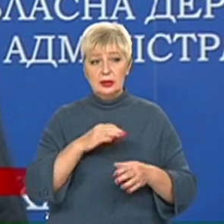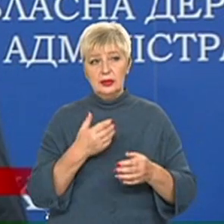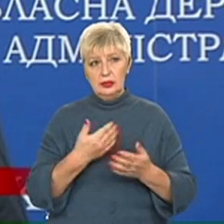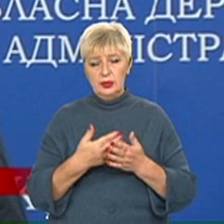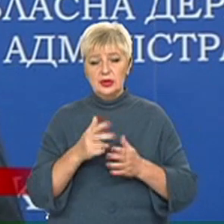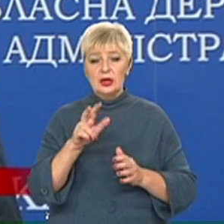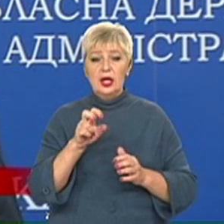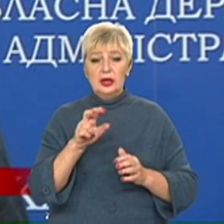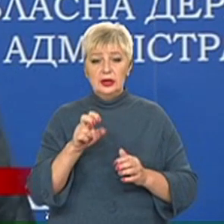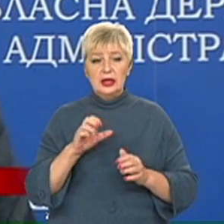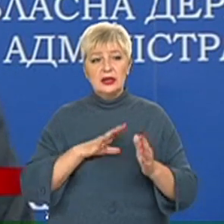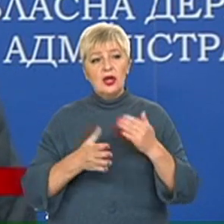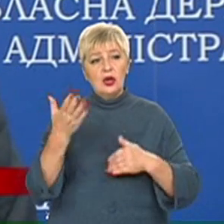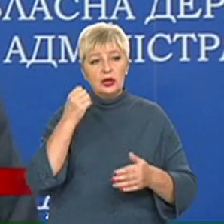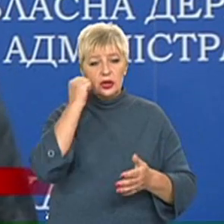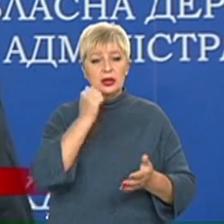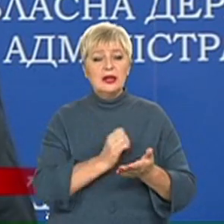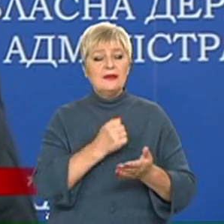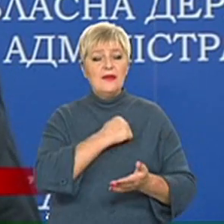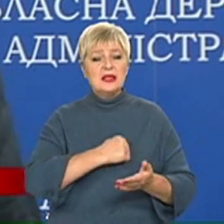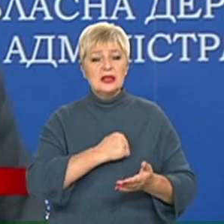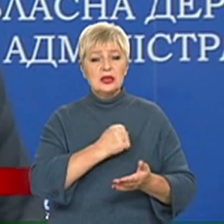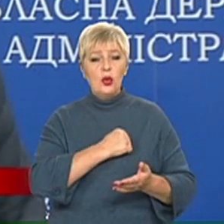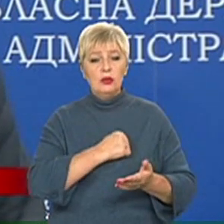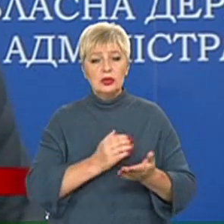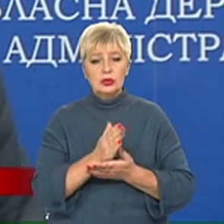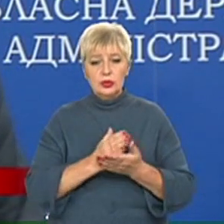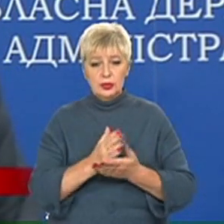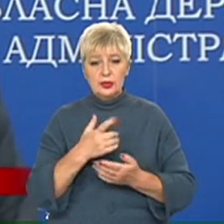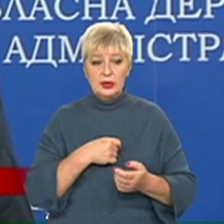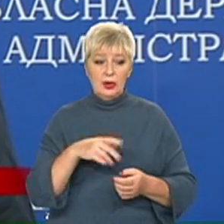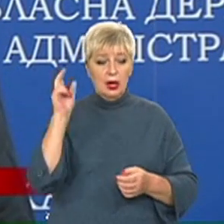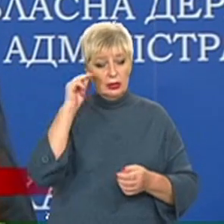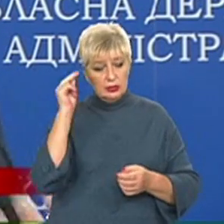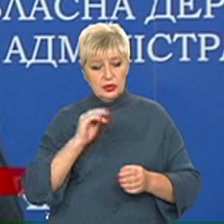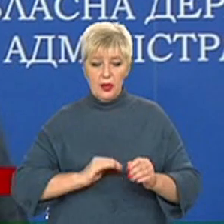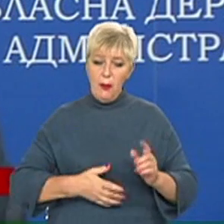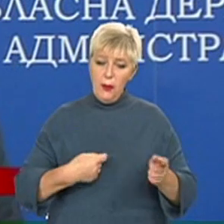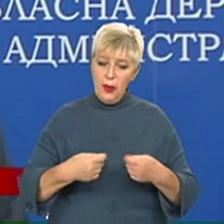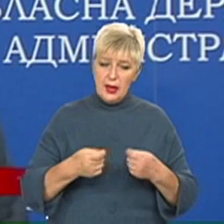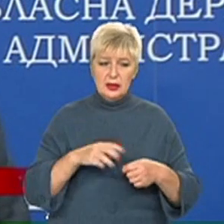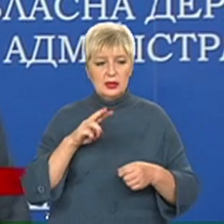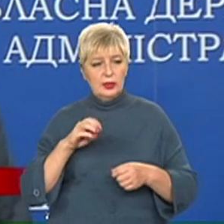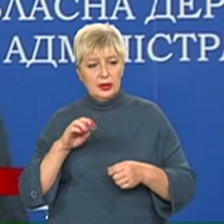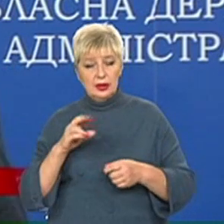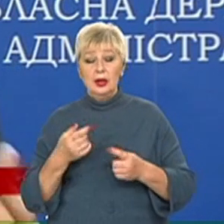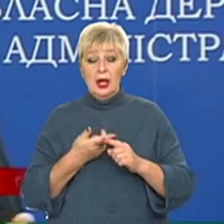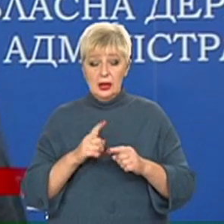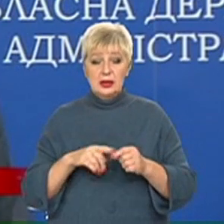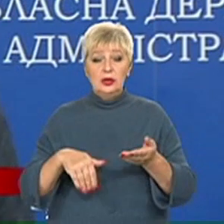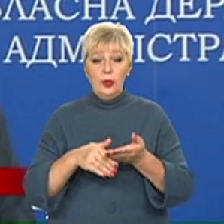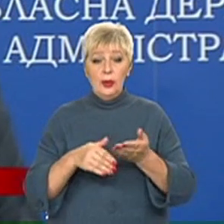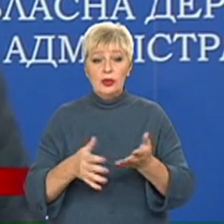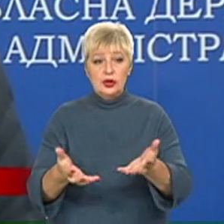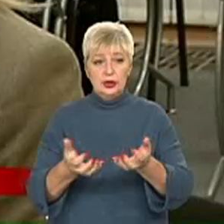300 колишніх військовослужбовців. Зокрема, вони відвідували курси з управління бізнесом, безпеки та маркетингу. Це допоможе їм отримати